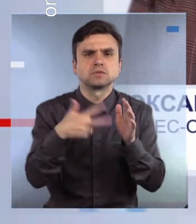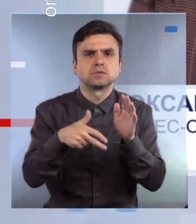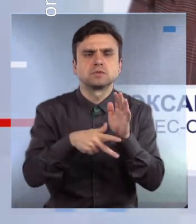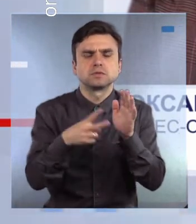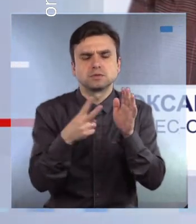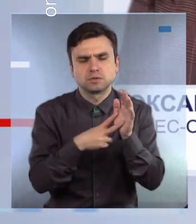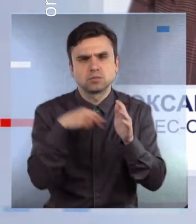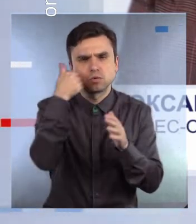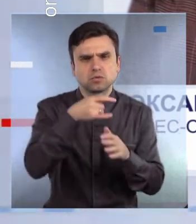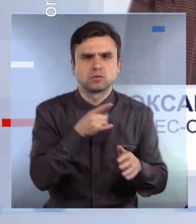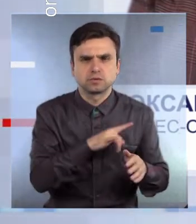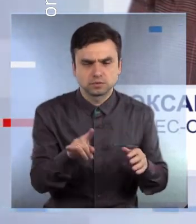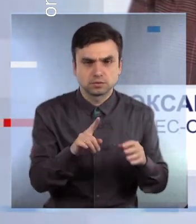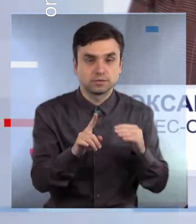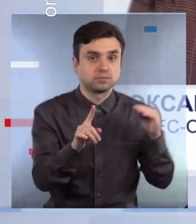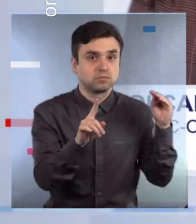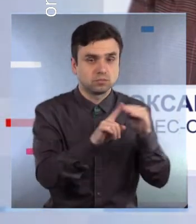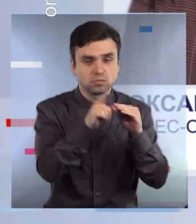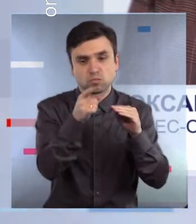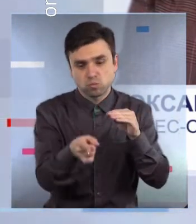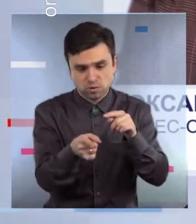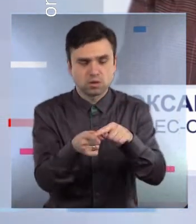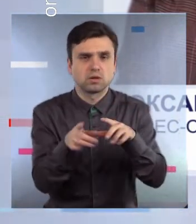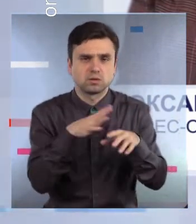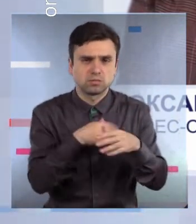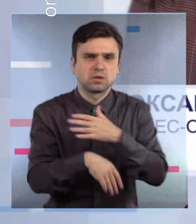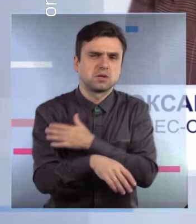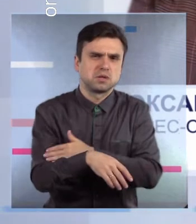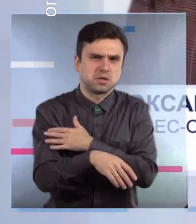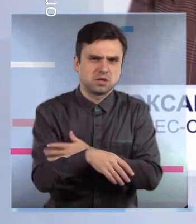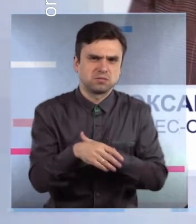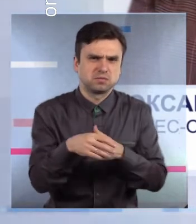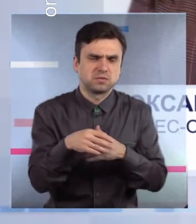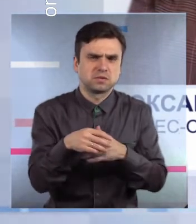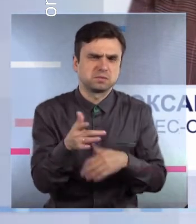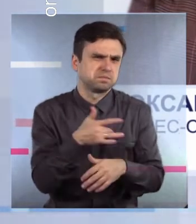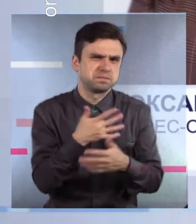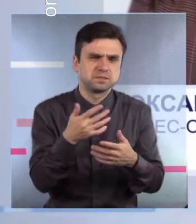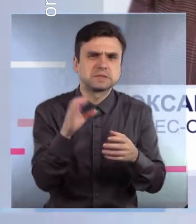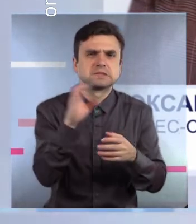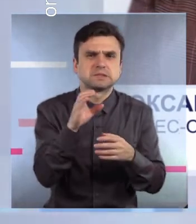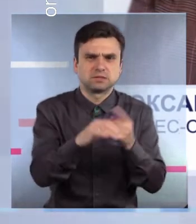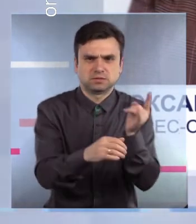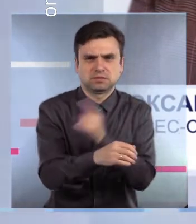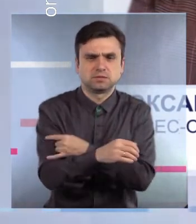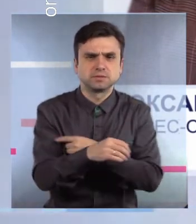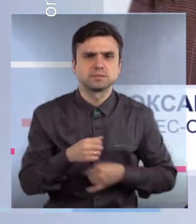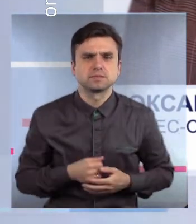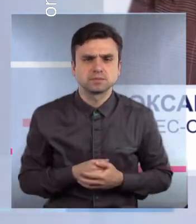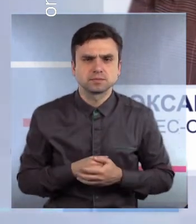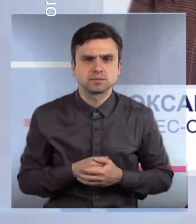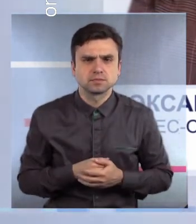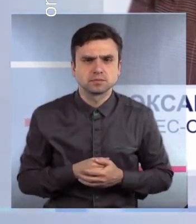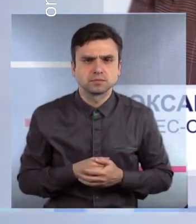тілесні ушкодження, попередньо у вигляді ушибу, та була доставлена до місцевої